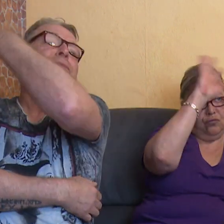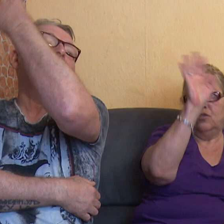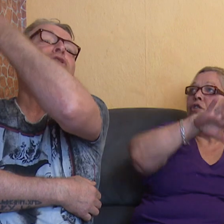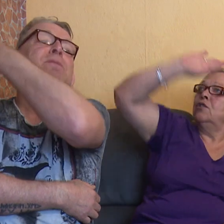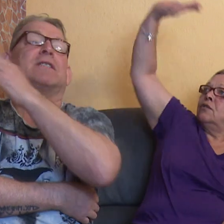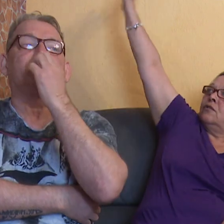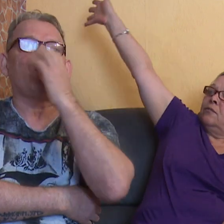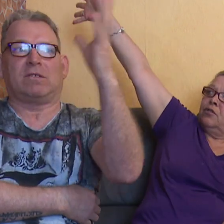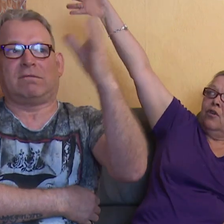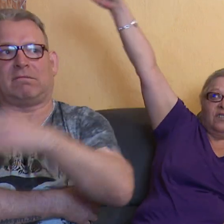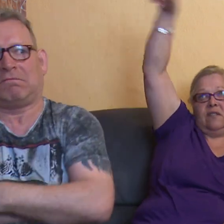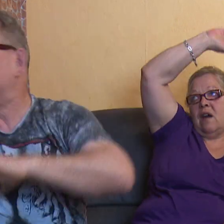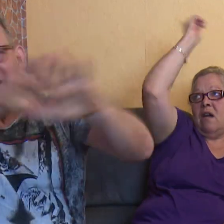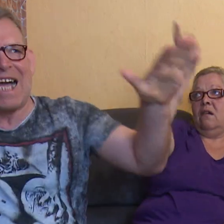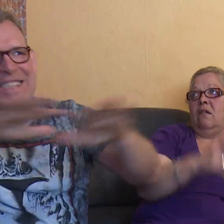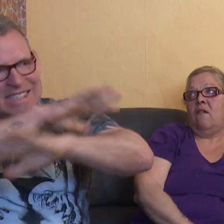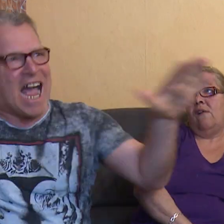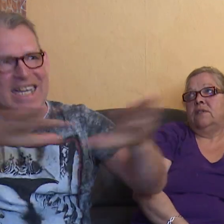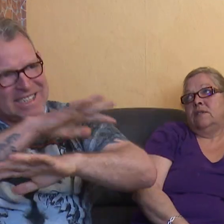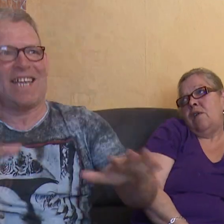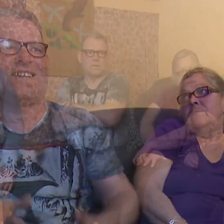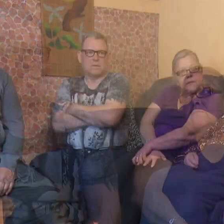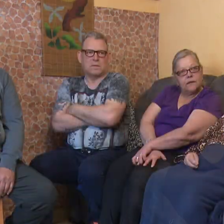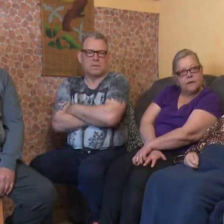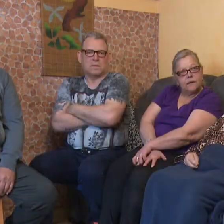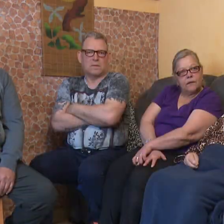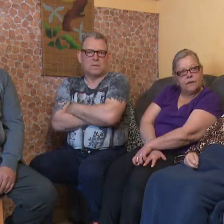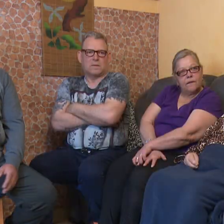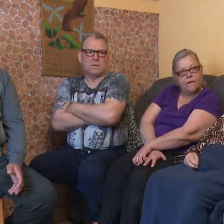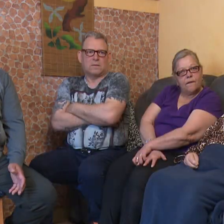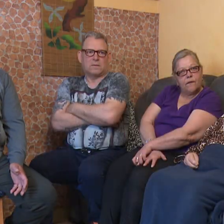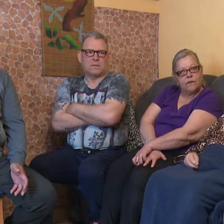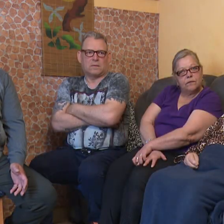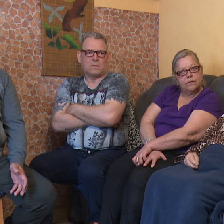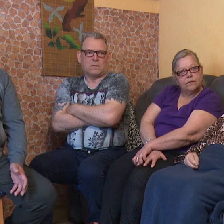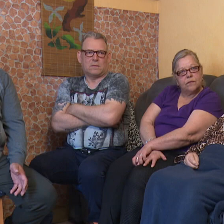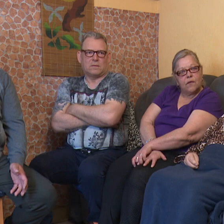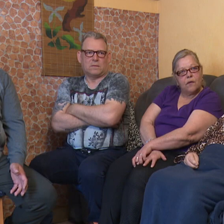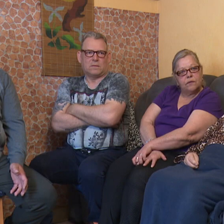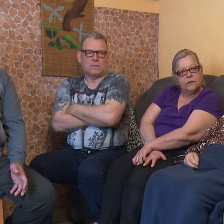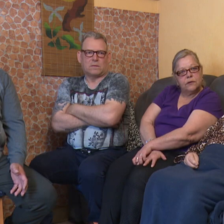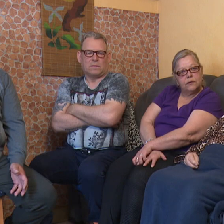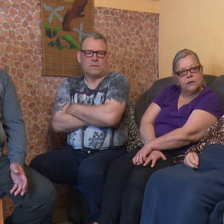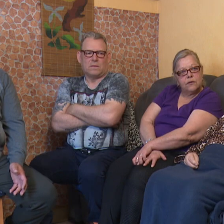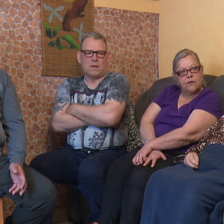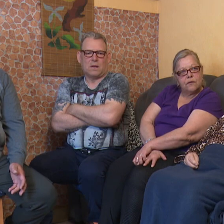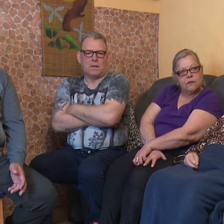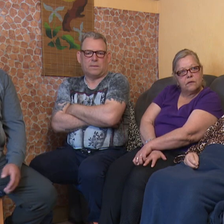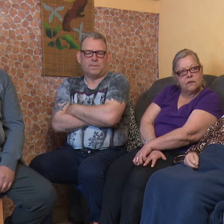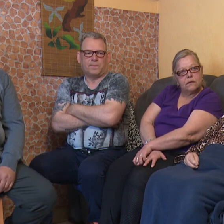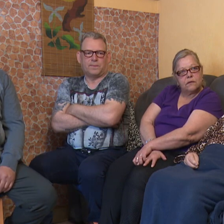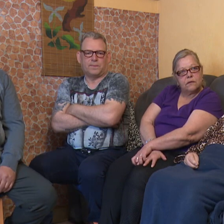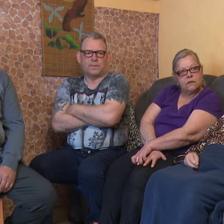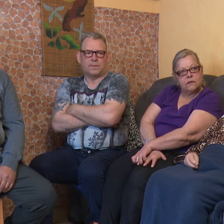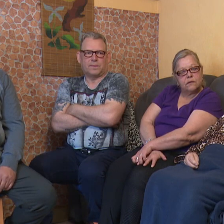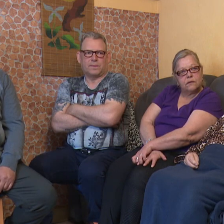Dosta. V Murski. Oni so med gluhimi tu v vasi.